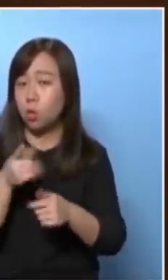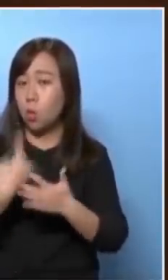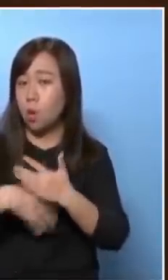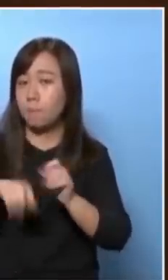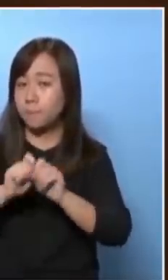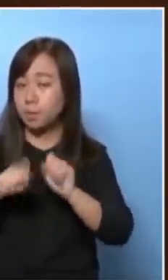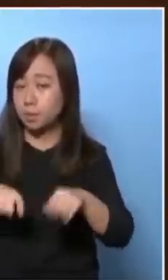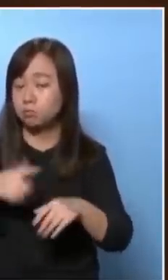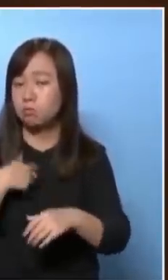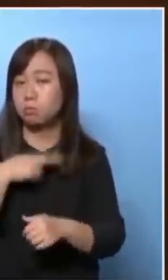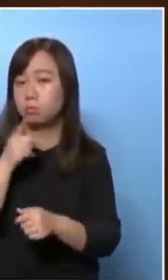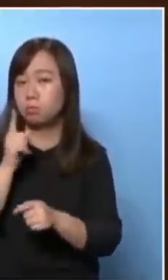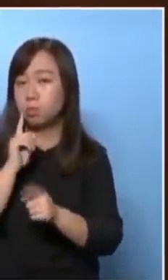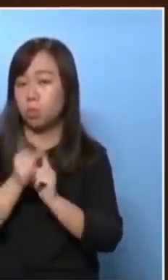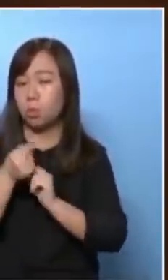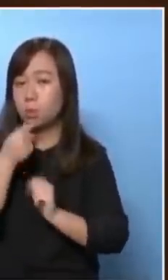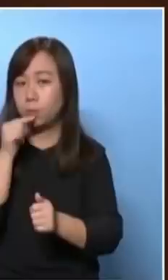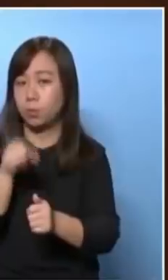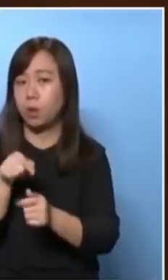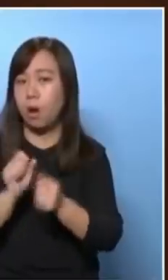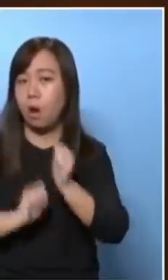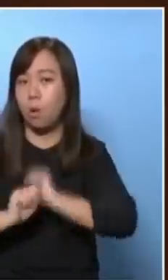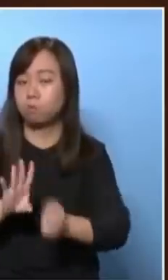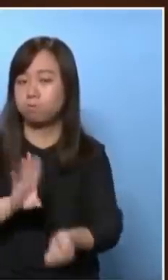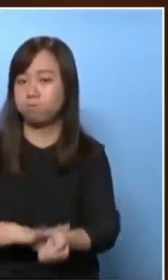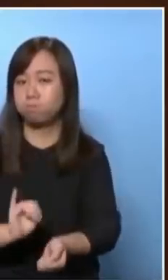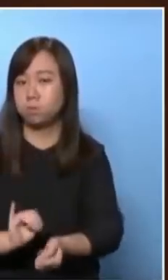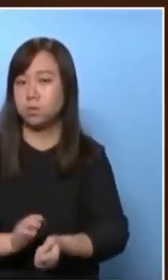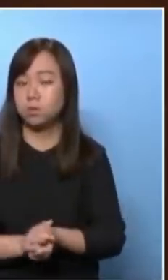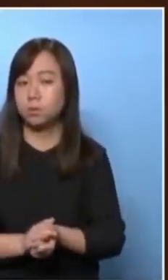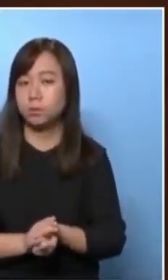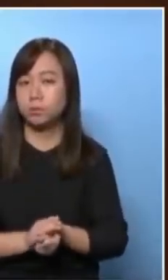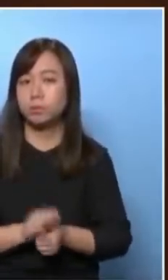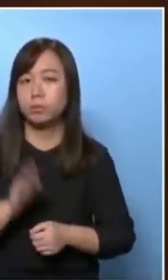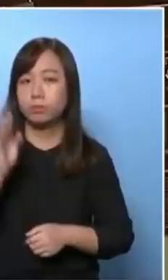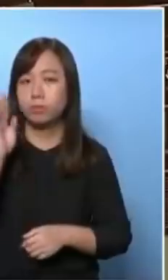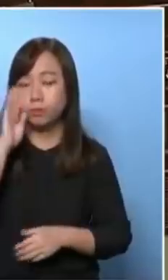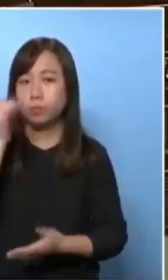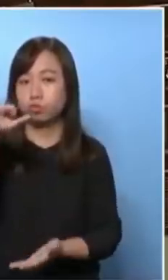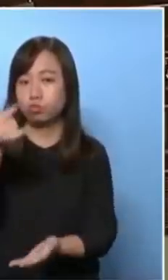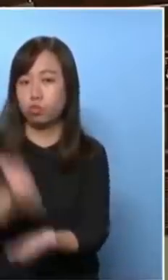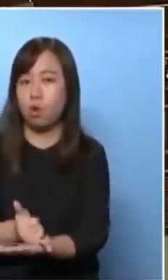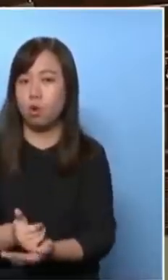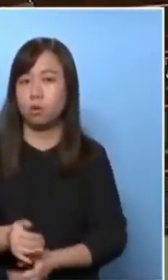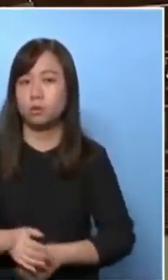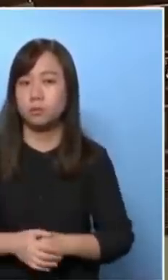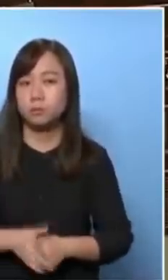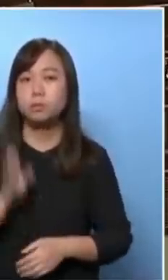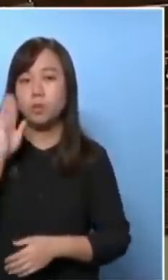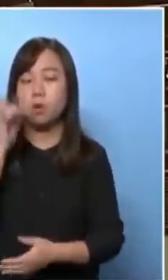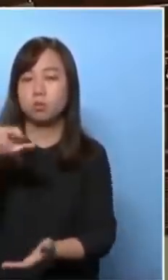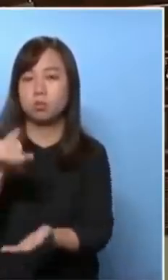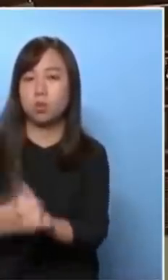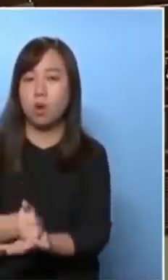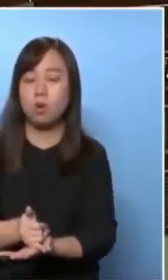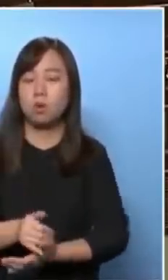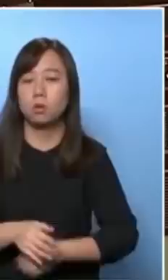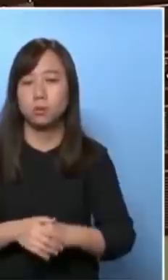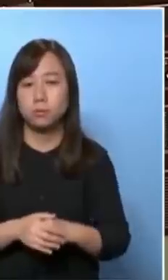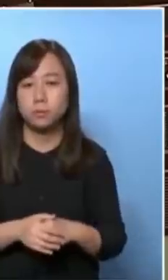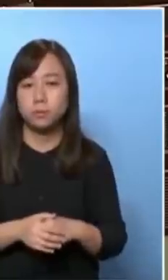程問題，我就會視你為行為極不檢點。請你坐下，請你坐